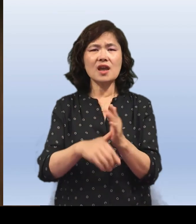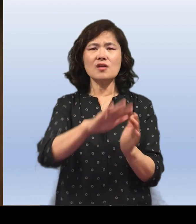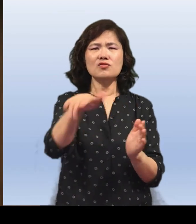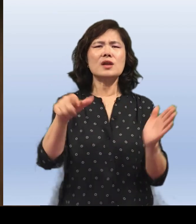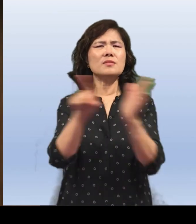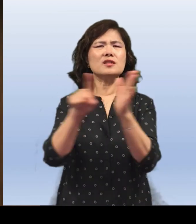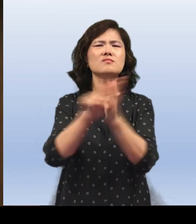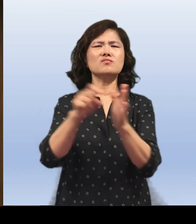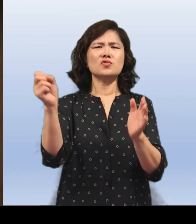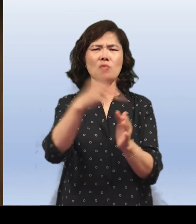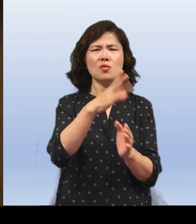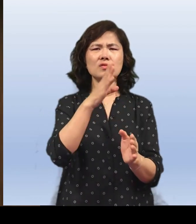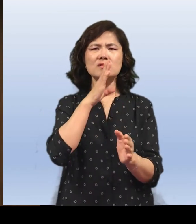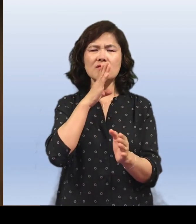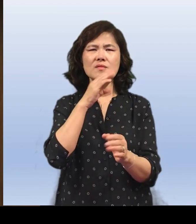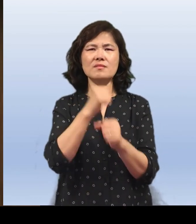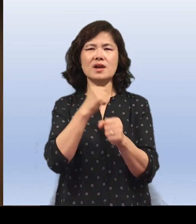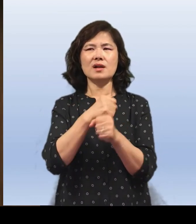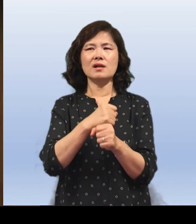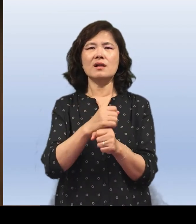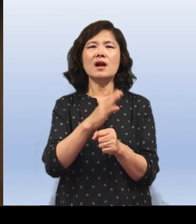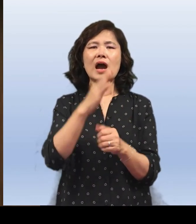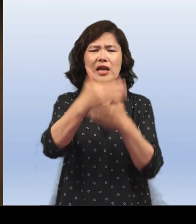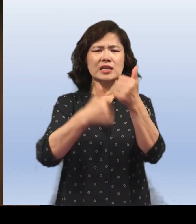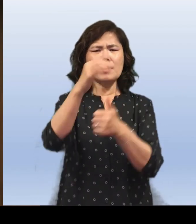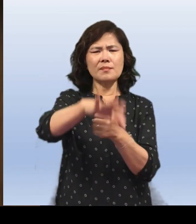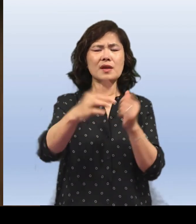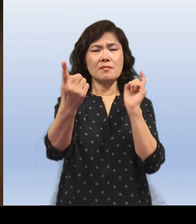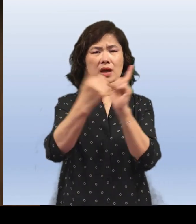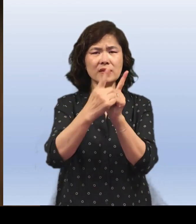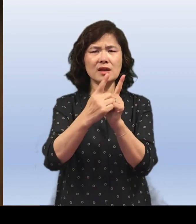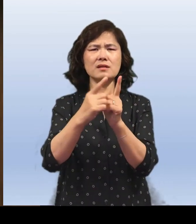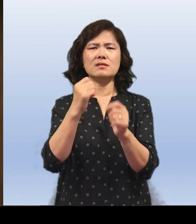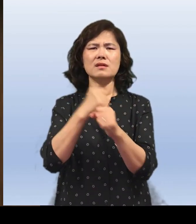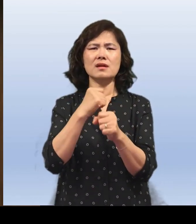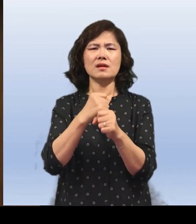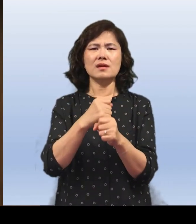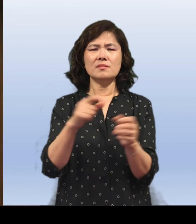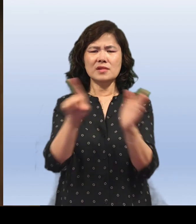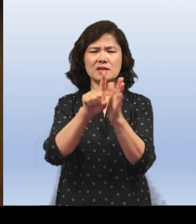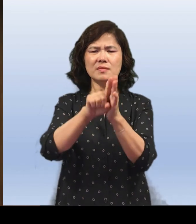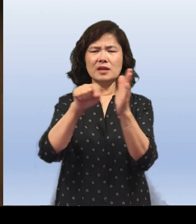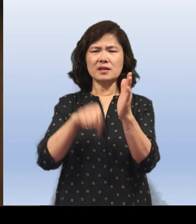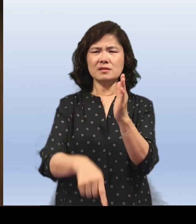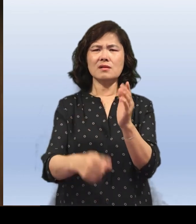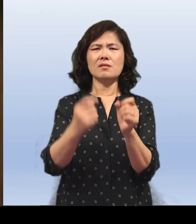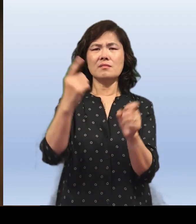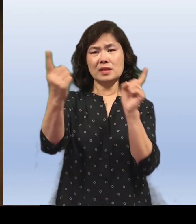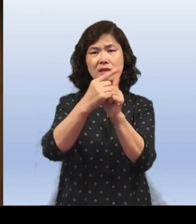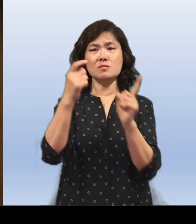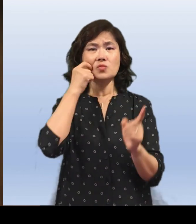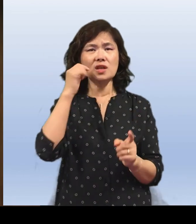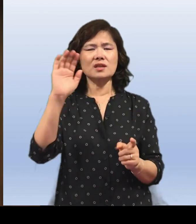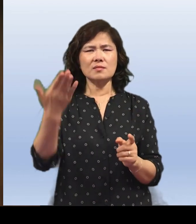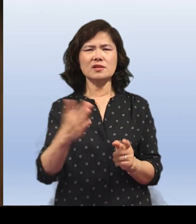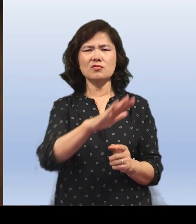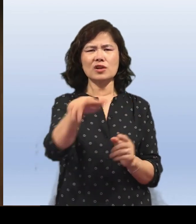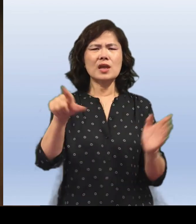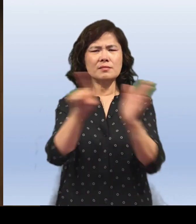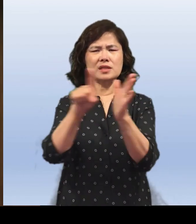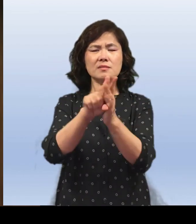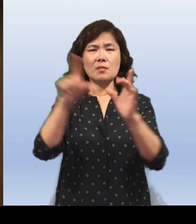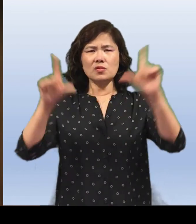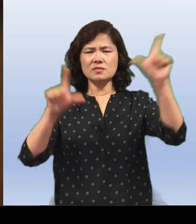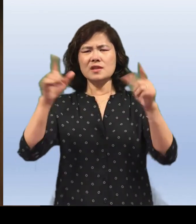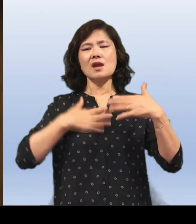신앙 또한 비대면으로 하나님과의 어떤 신앙 안에서의 어떤 비대면을 추구하면서 우리의 신앙의